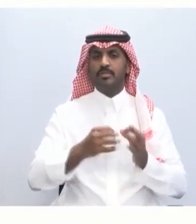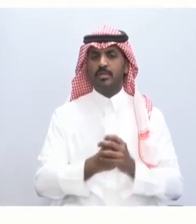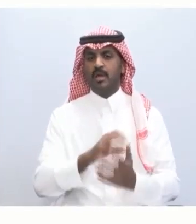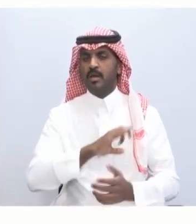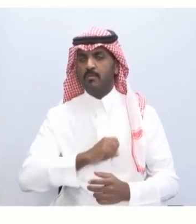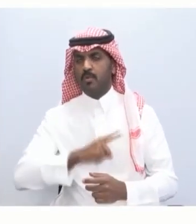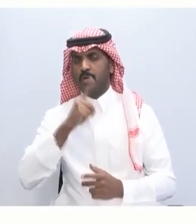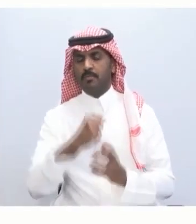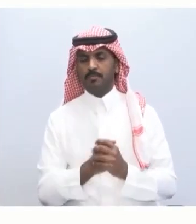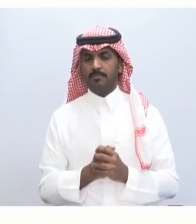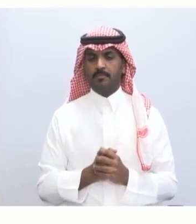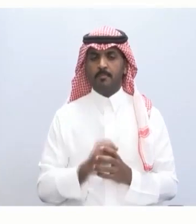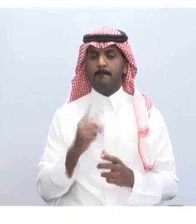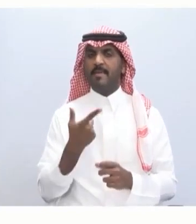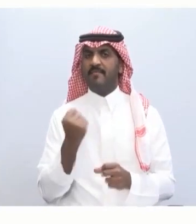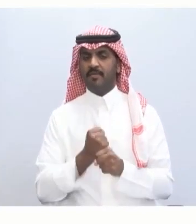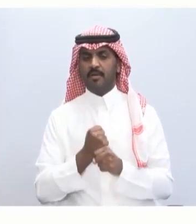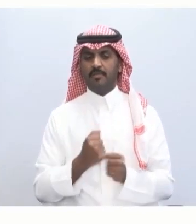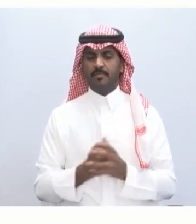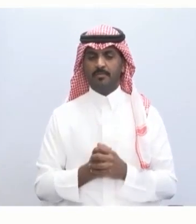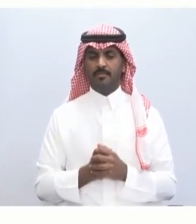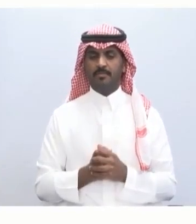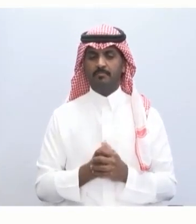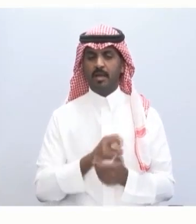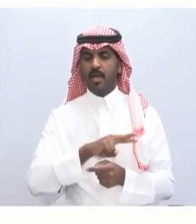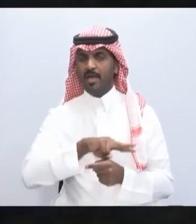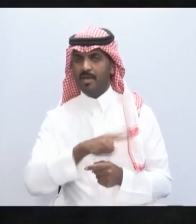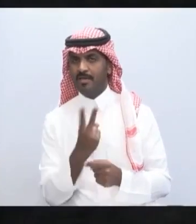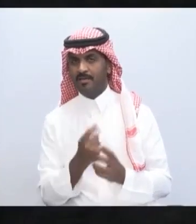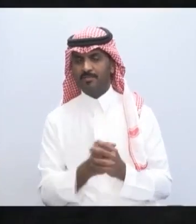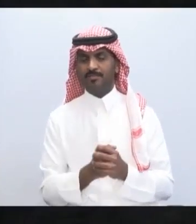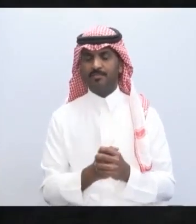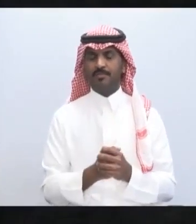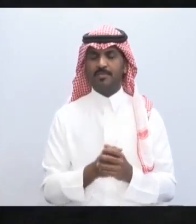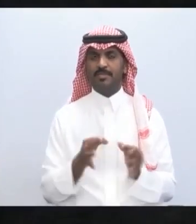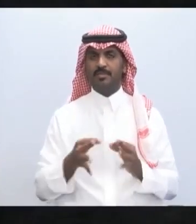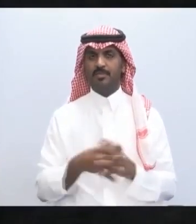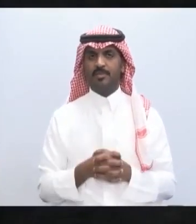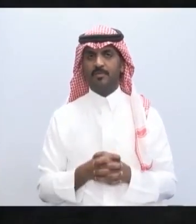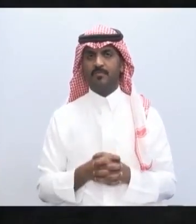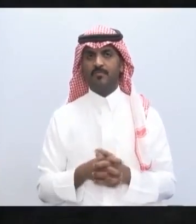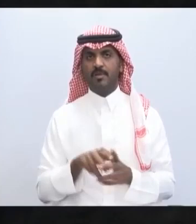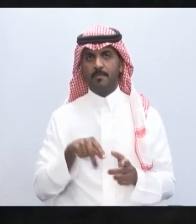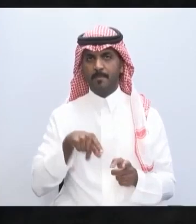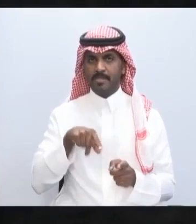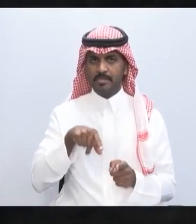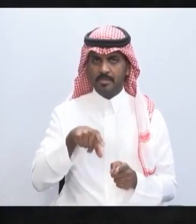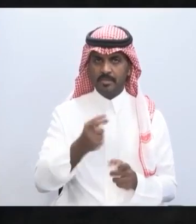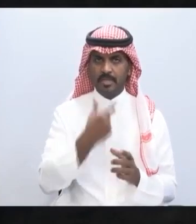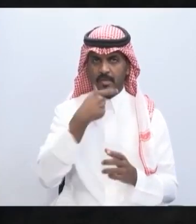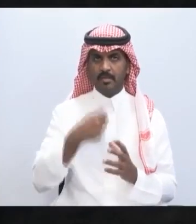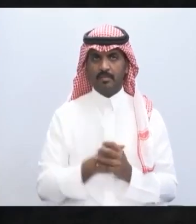الله ماذا فعل رحمه الله عندما غير استراتيجيته في المسير الى